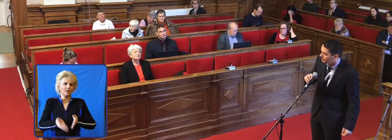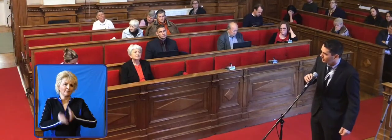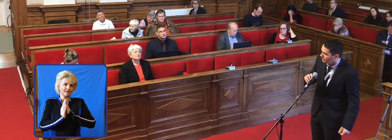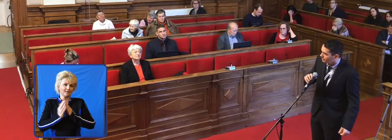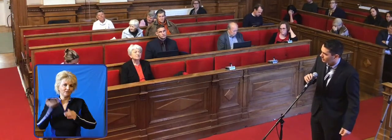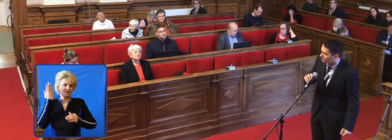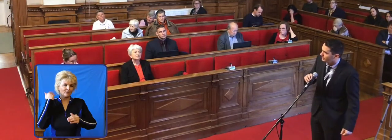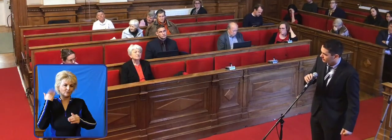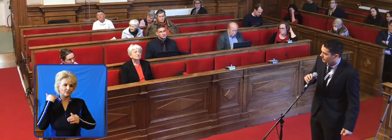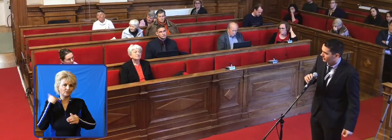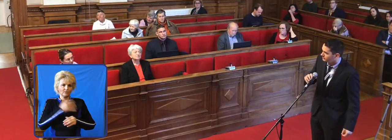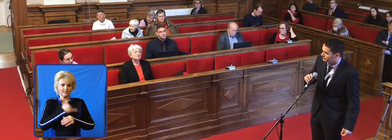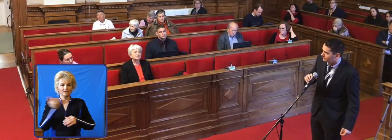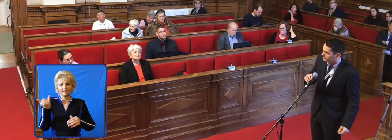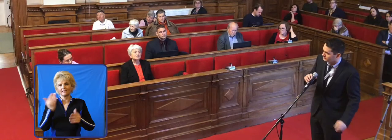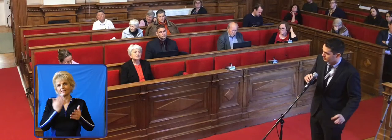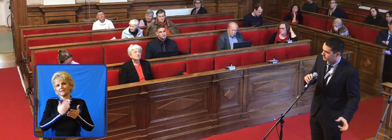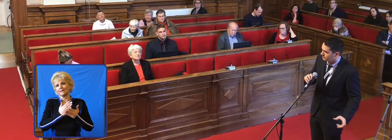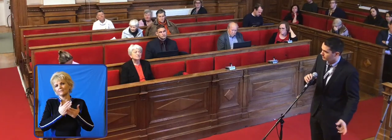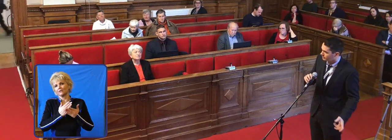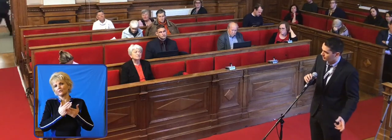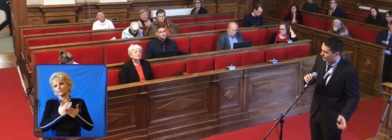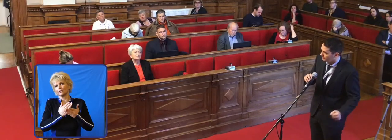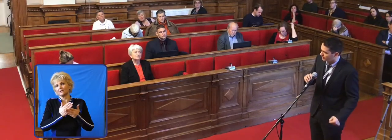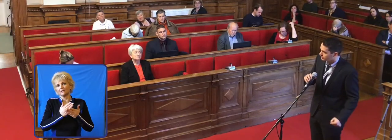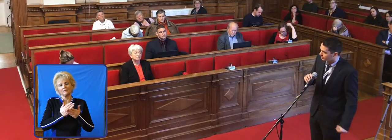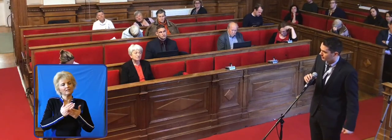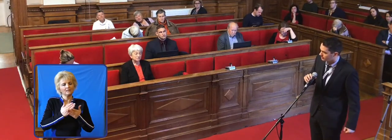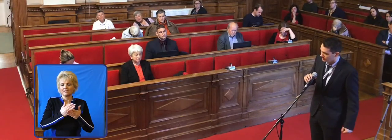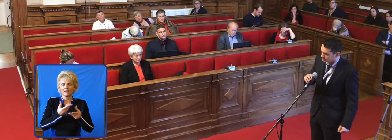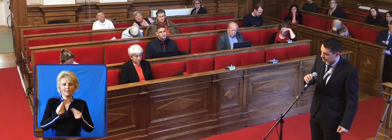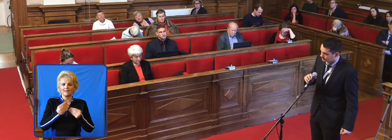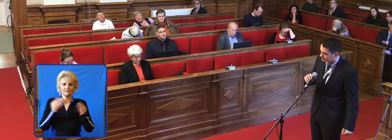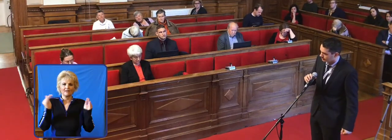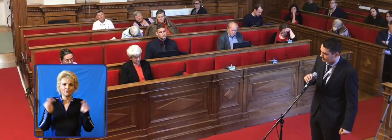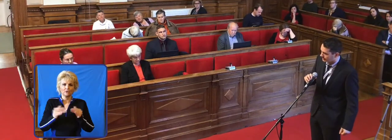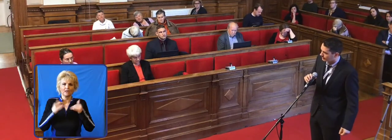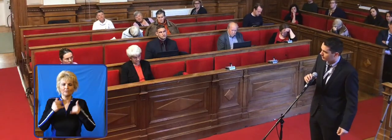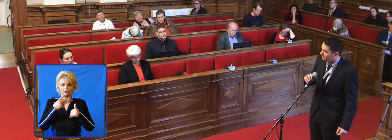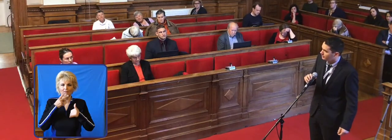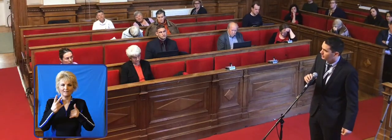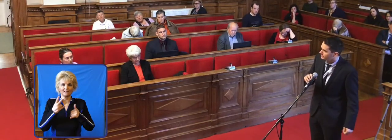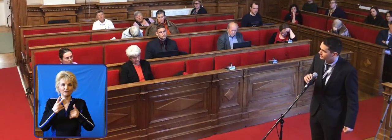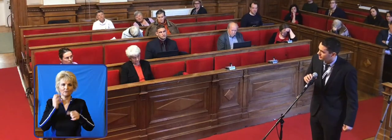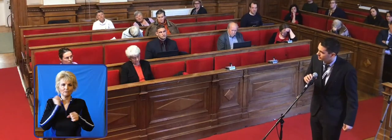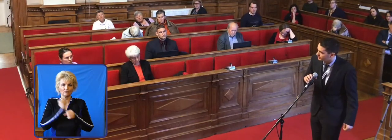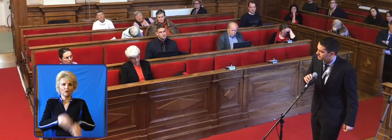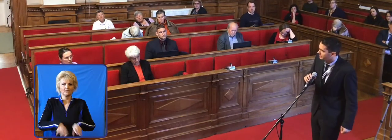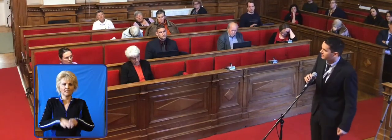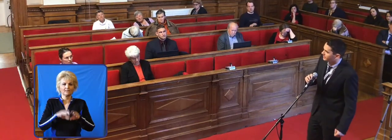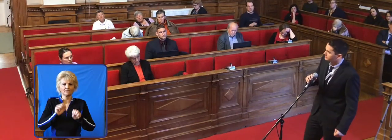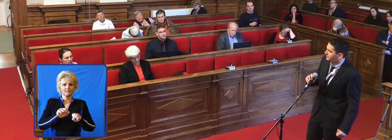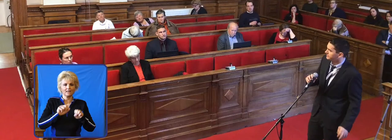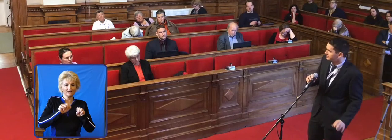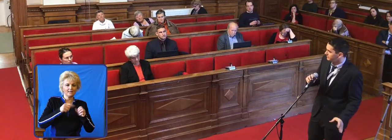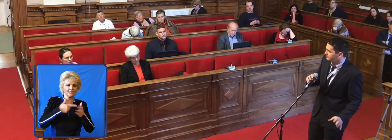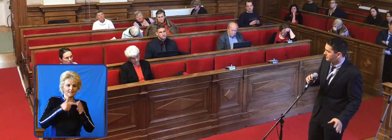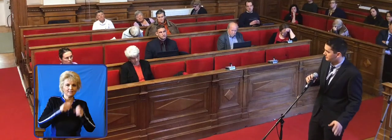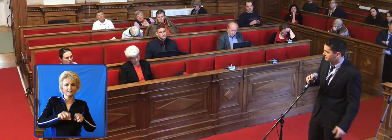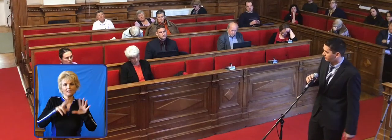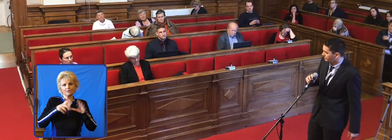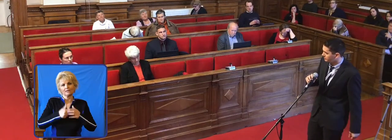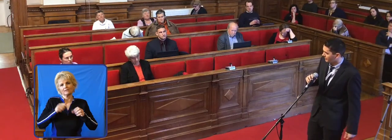képest. 2700, igen, ez nem azt jelenti, hogy ennyivel csökkent, ugye most megnéztük a kollégákkal, 18-19-ben még ez